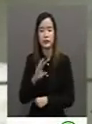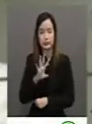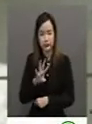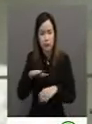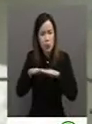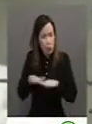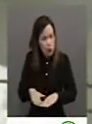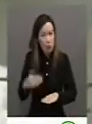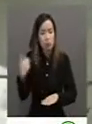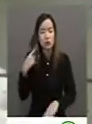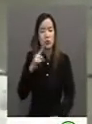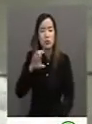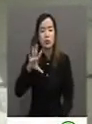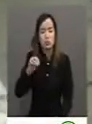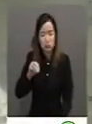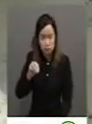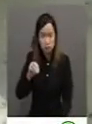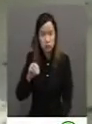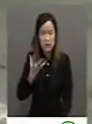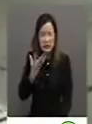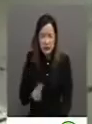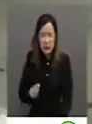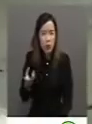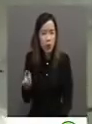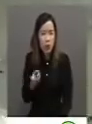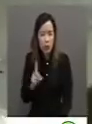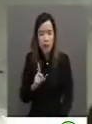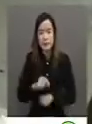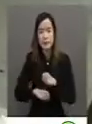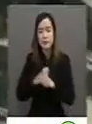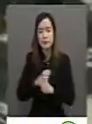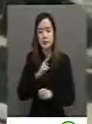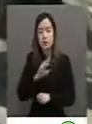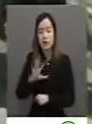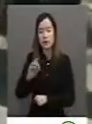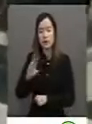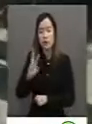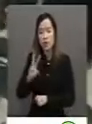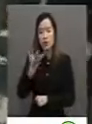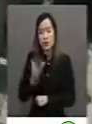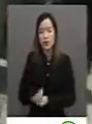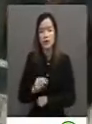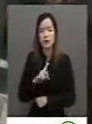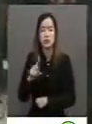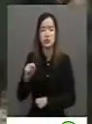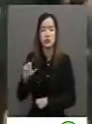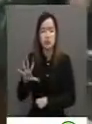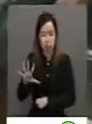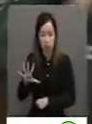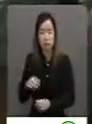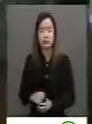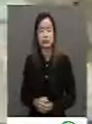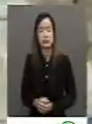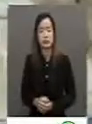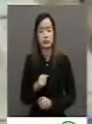2554ลดลงเหลือ150ตัวแล้วก็เหลือน้อยที่สุดนะครับในปี2556เหลือเพียง125ตัวครับ